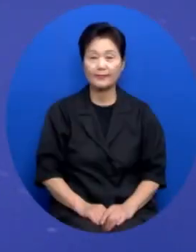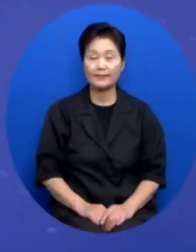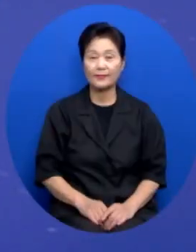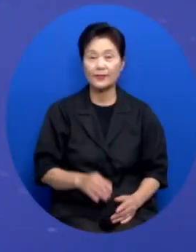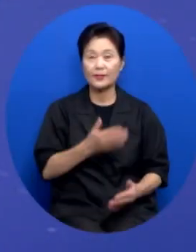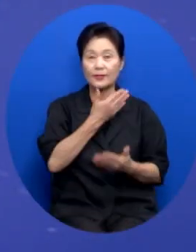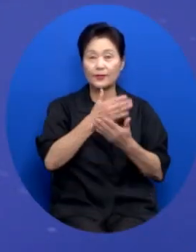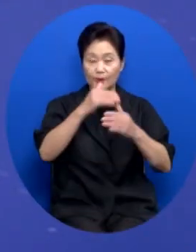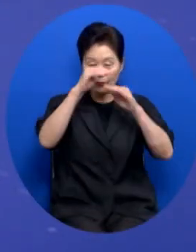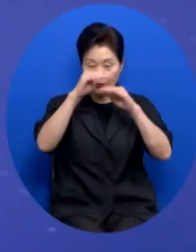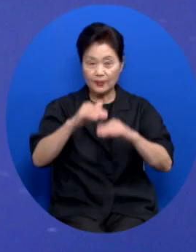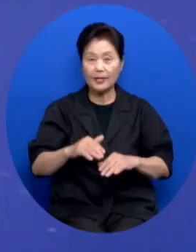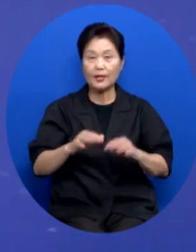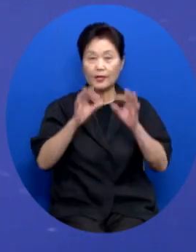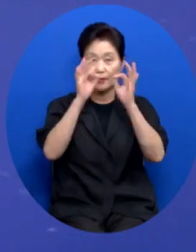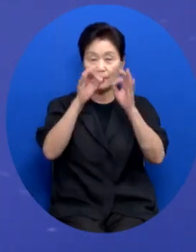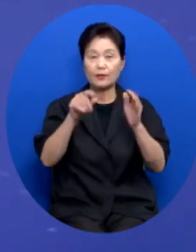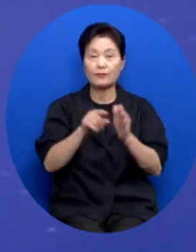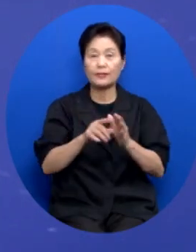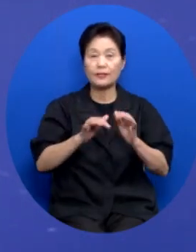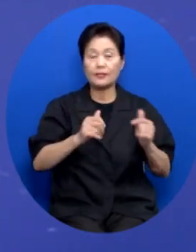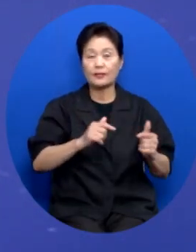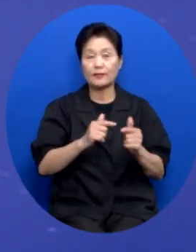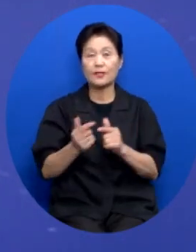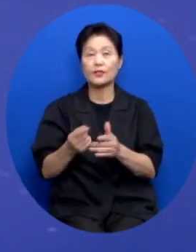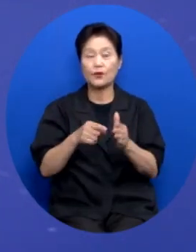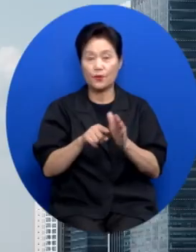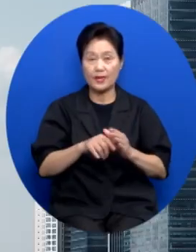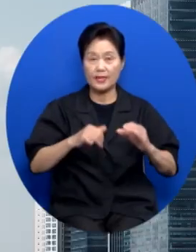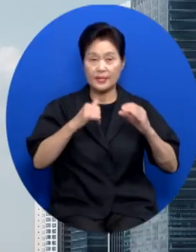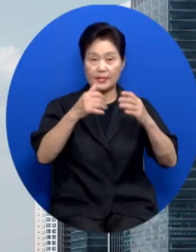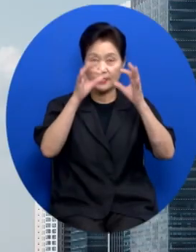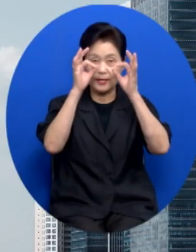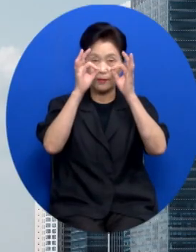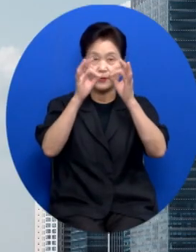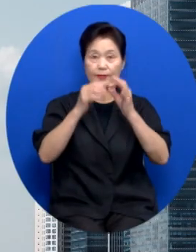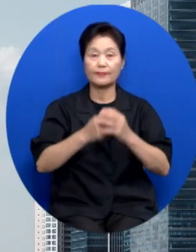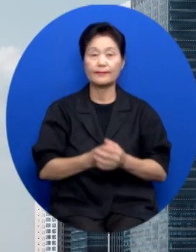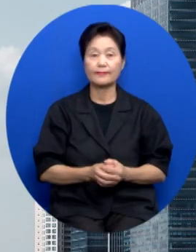주요 이슈를 살펴보는 소셜 브리핑, 크리스천을 위한 세상복입니다.